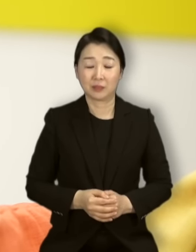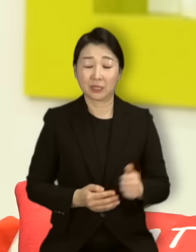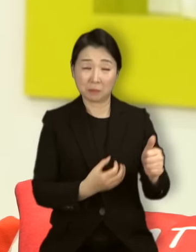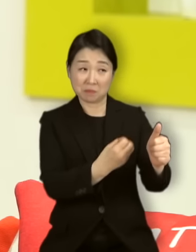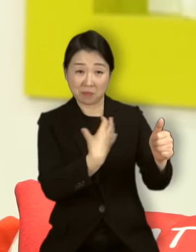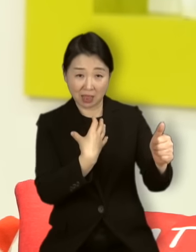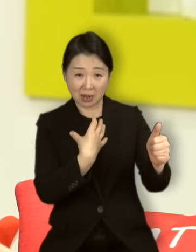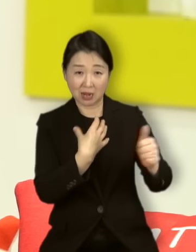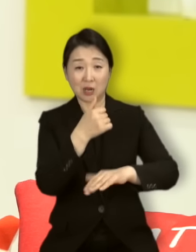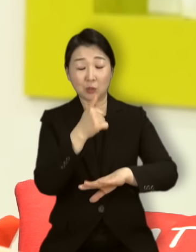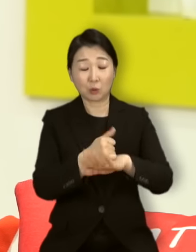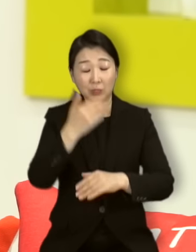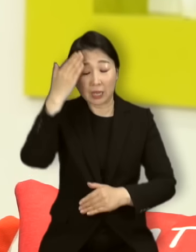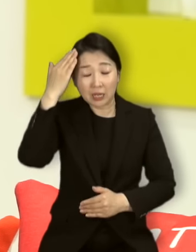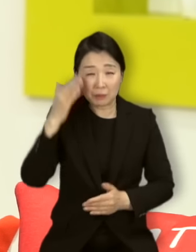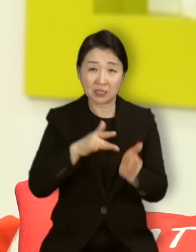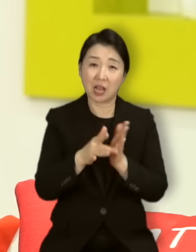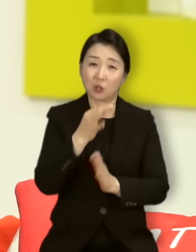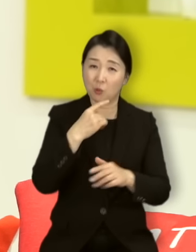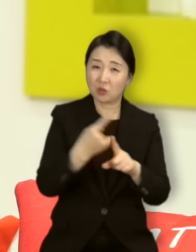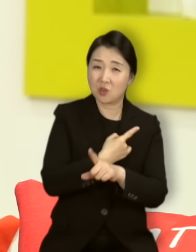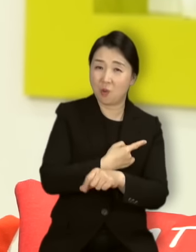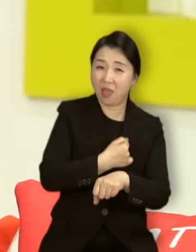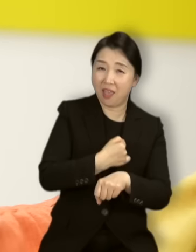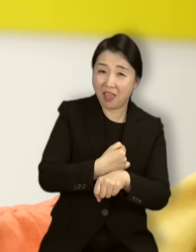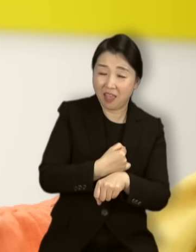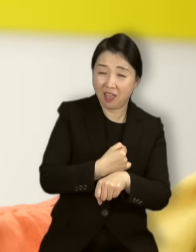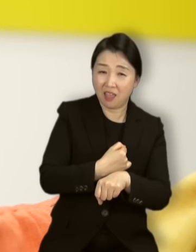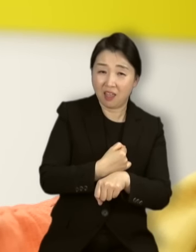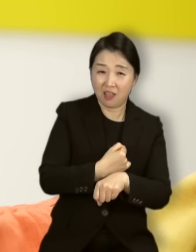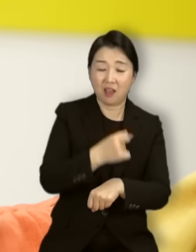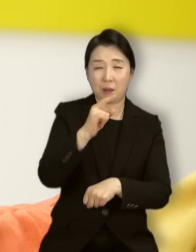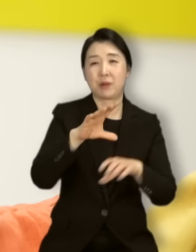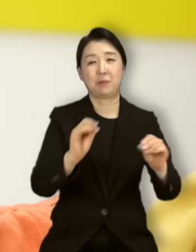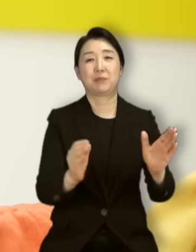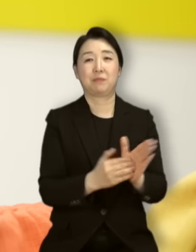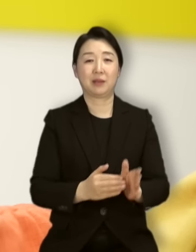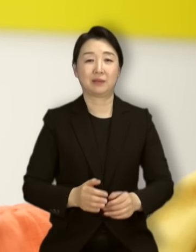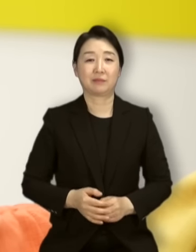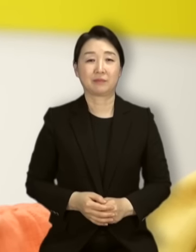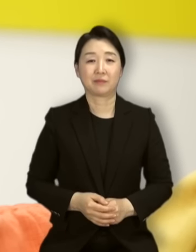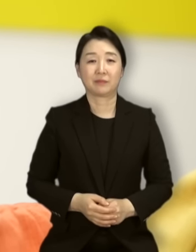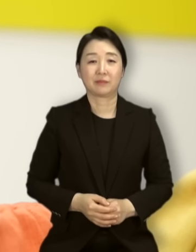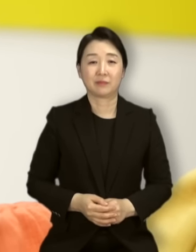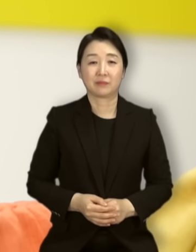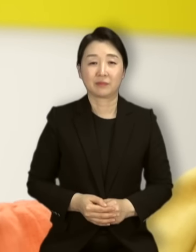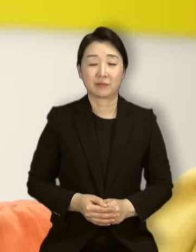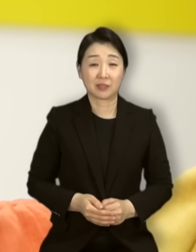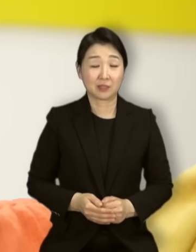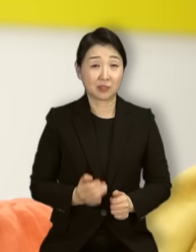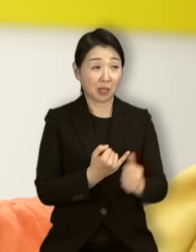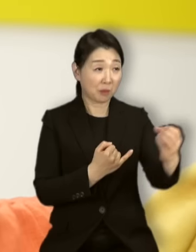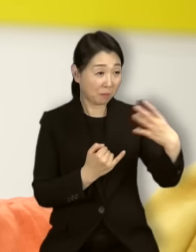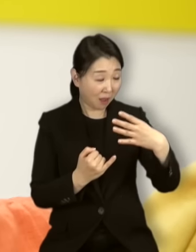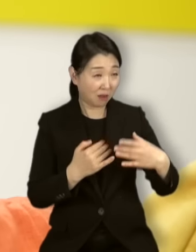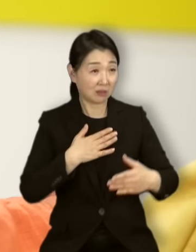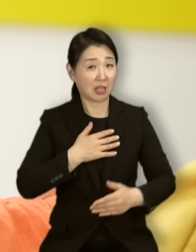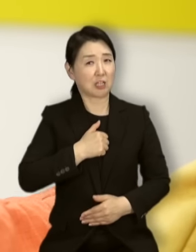이야 그 한마디가 저의 자존감을 딱 세워주면서 아 하나님 보시기에도 나는 까맣지만